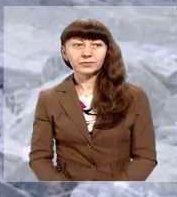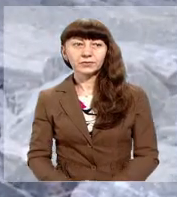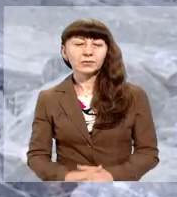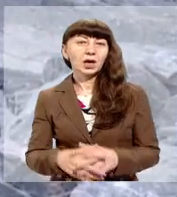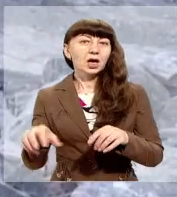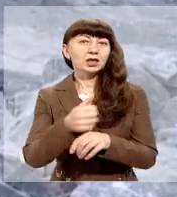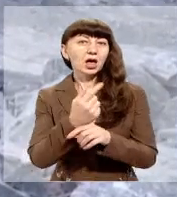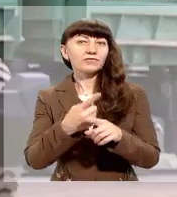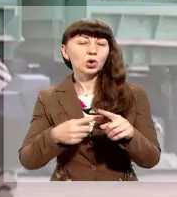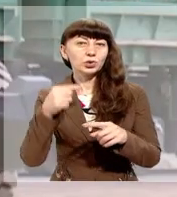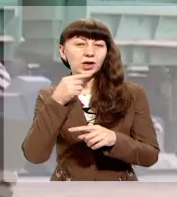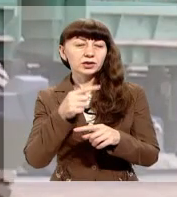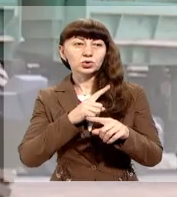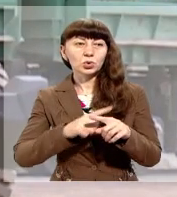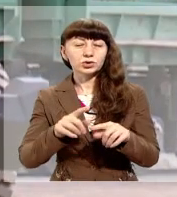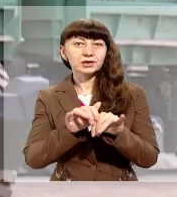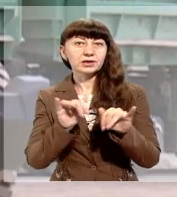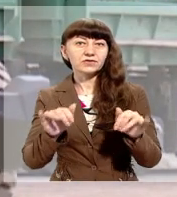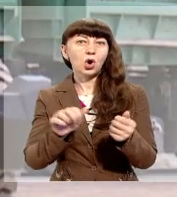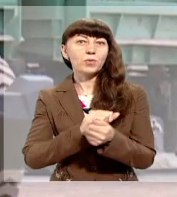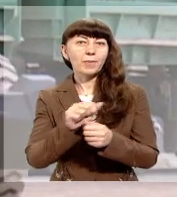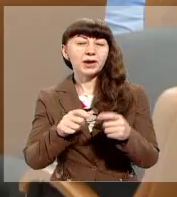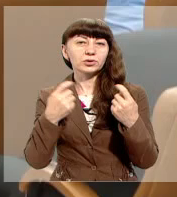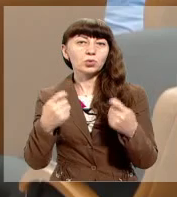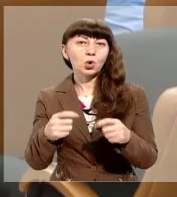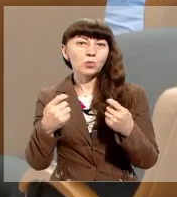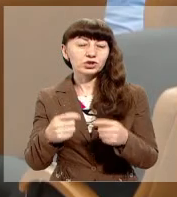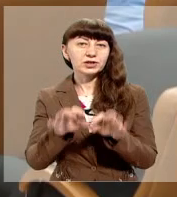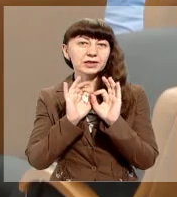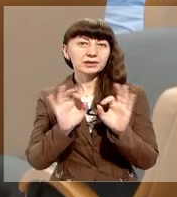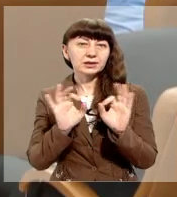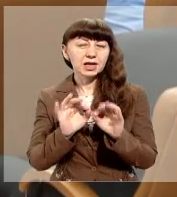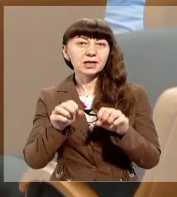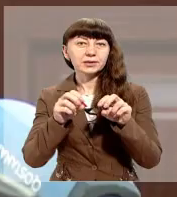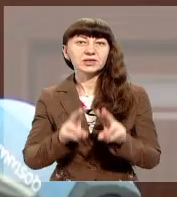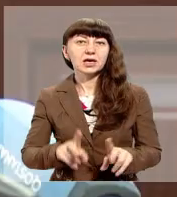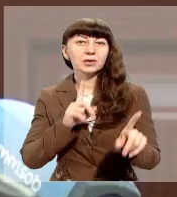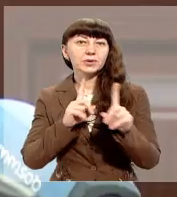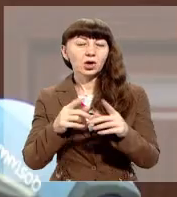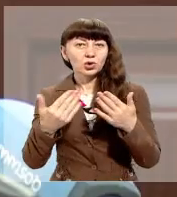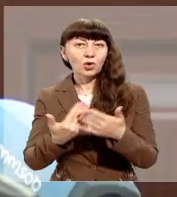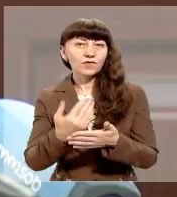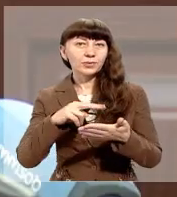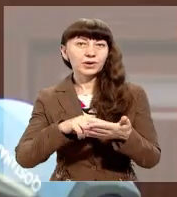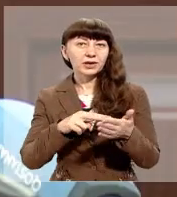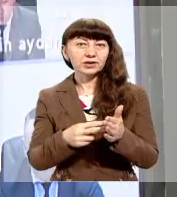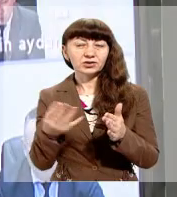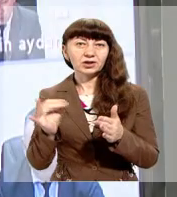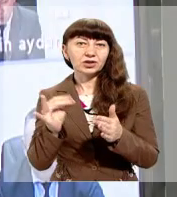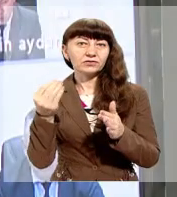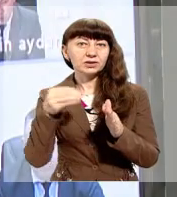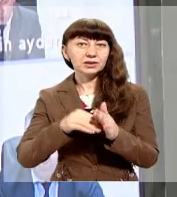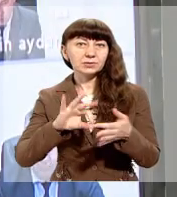Ключевая отрасль. О темпах развития обрабатывающей промышленности рассказали на специальном совещании. О новых проектах и